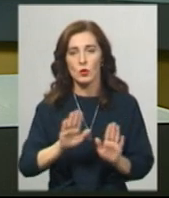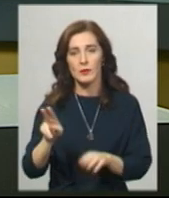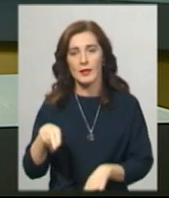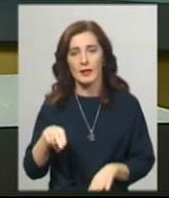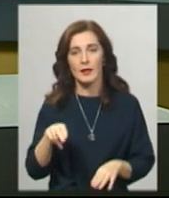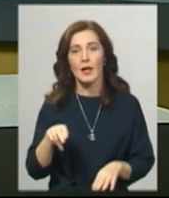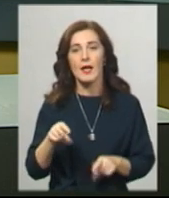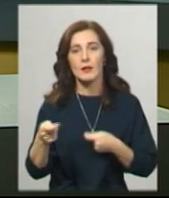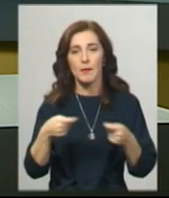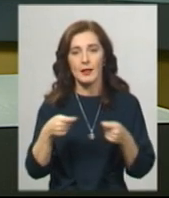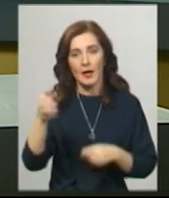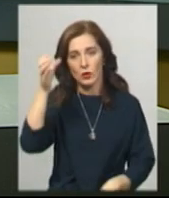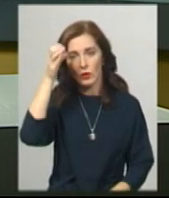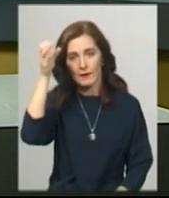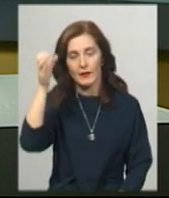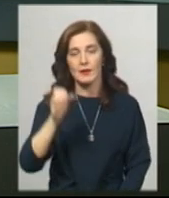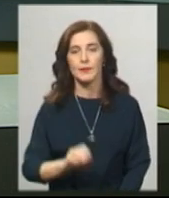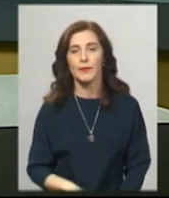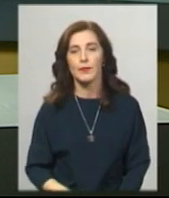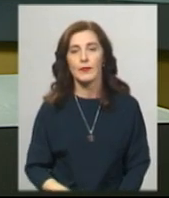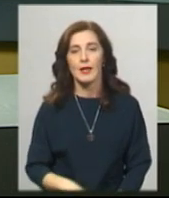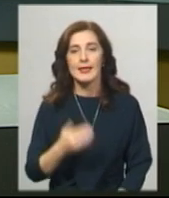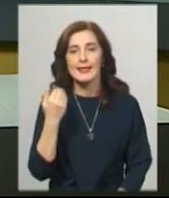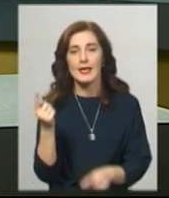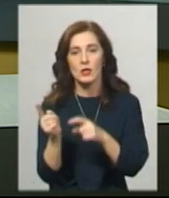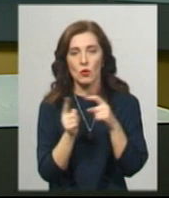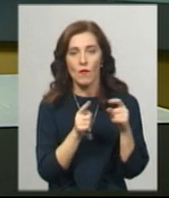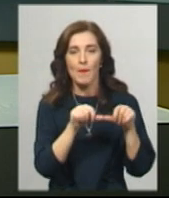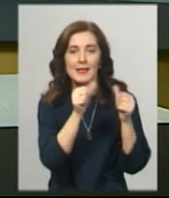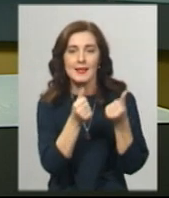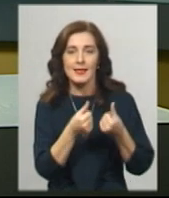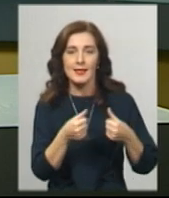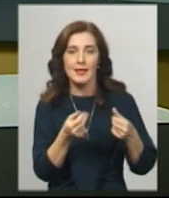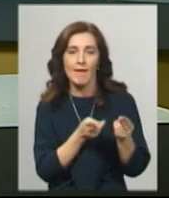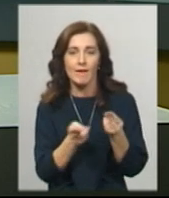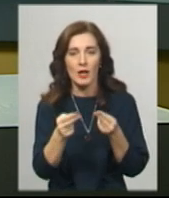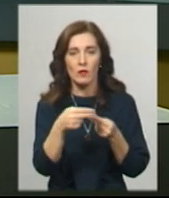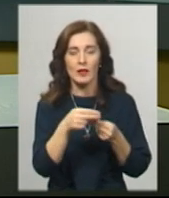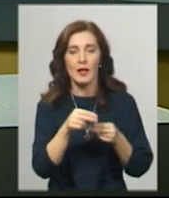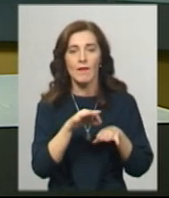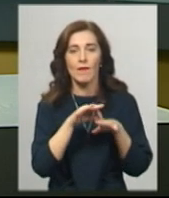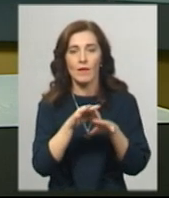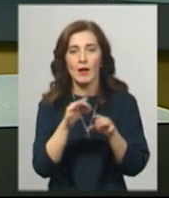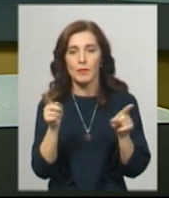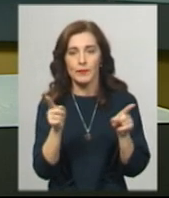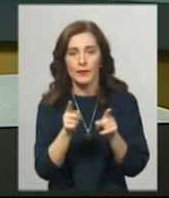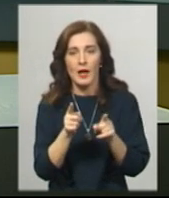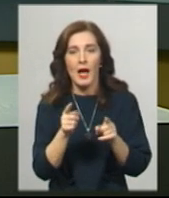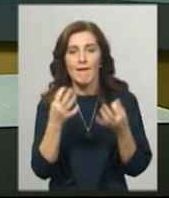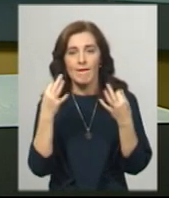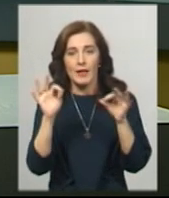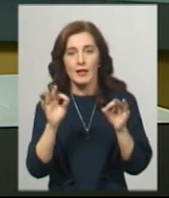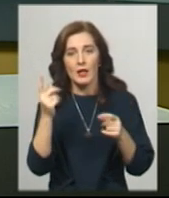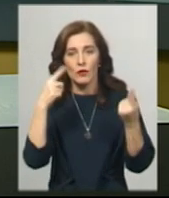міського департаменту освіти та науки Світлана Губай. За її словами, серця виготовили в рамках проведення флешмобу «Вільні творять